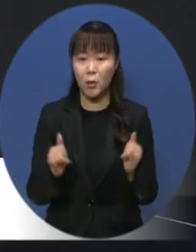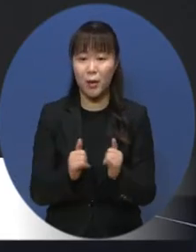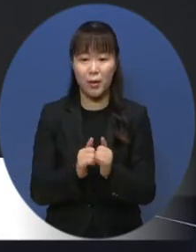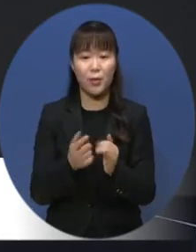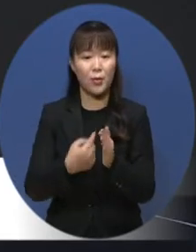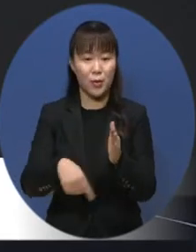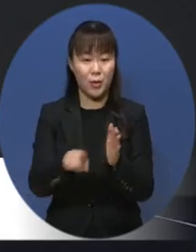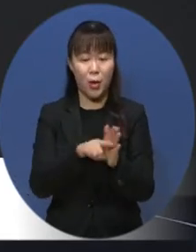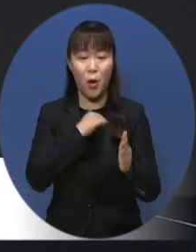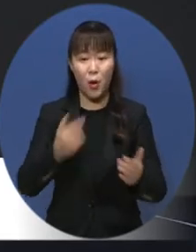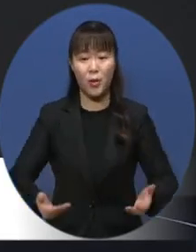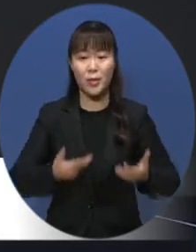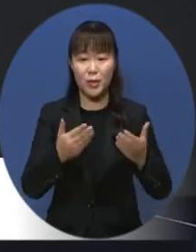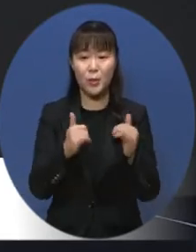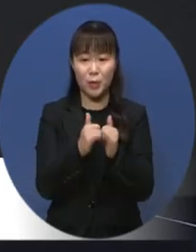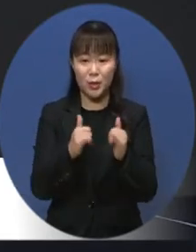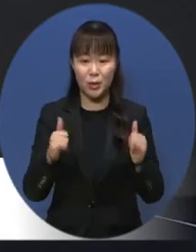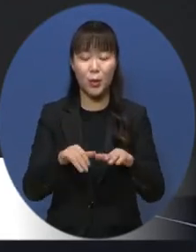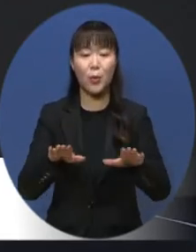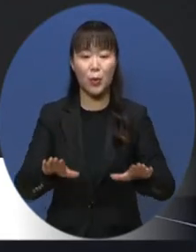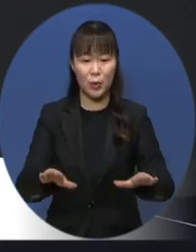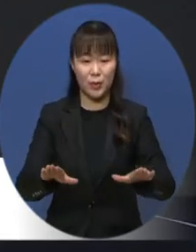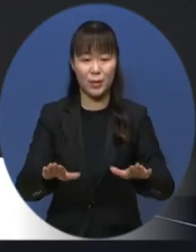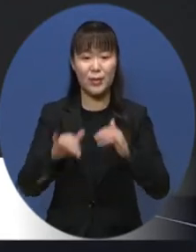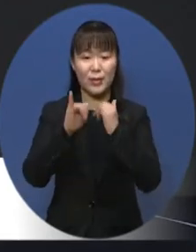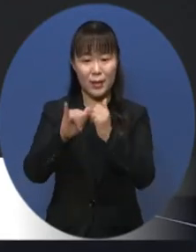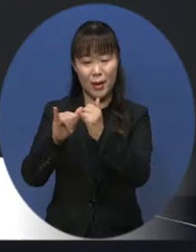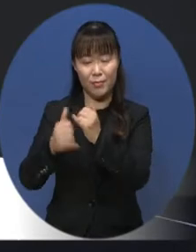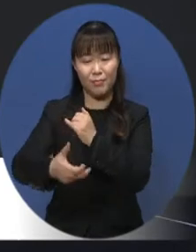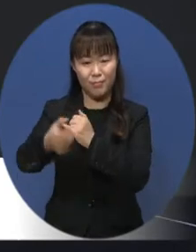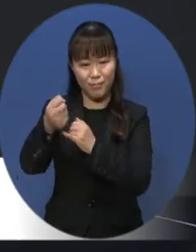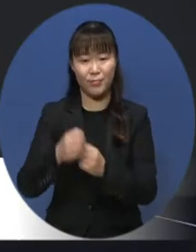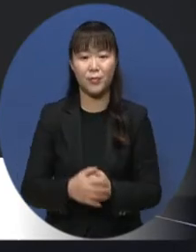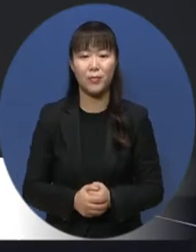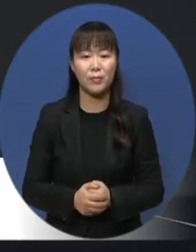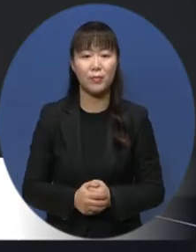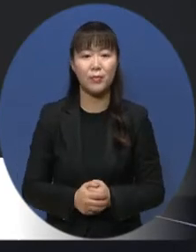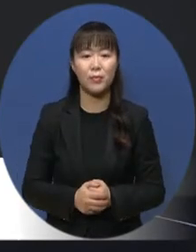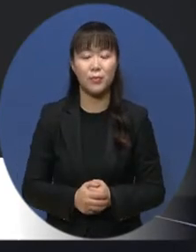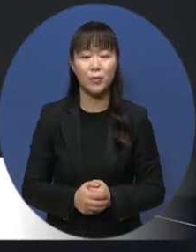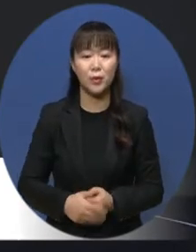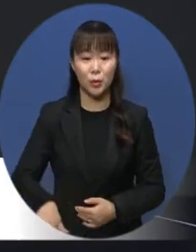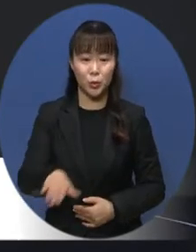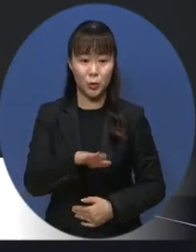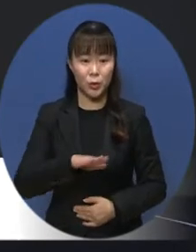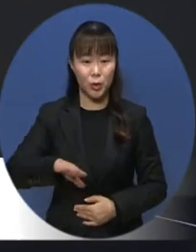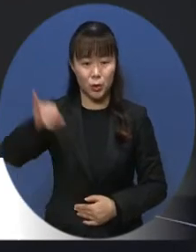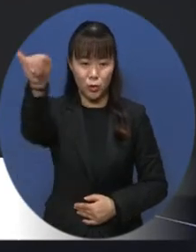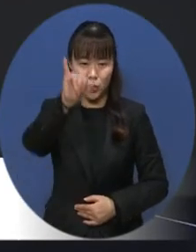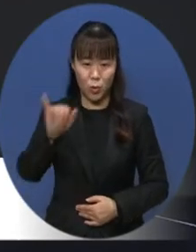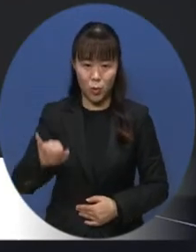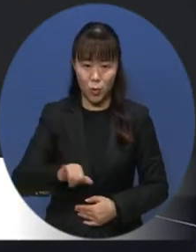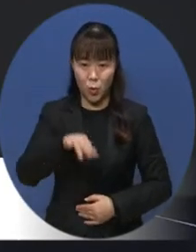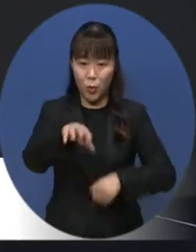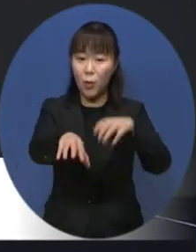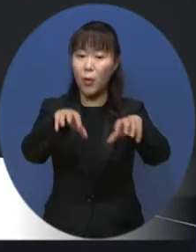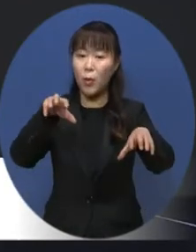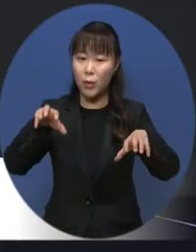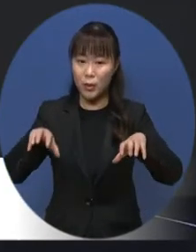끔 헌신하신 분들이 오늘 상을 수상하신 분들 입니다 저희는 정문 방방곡곡에서